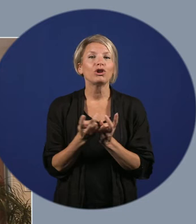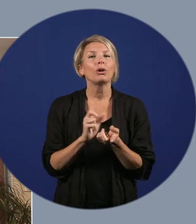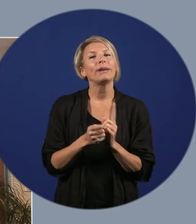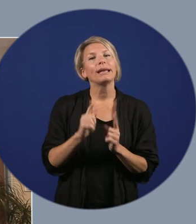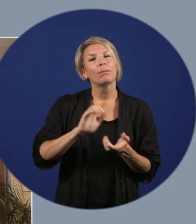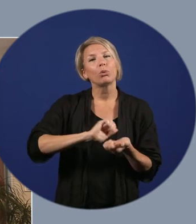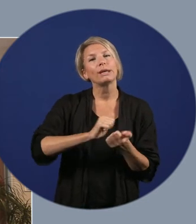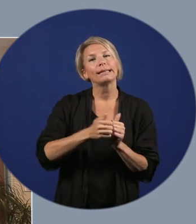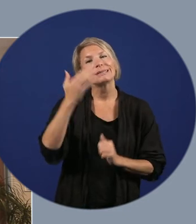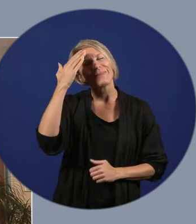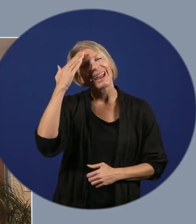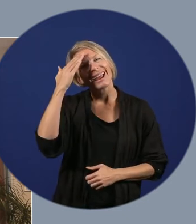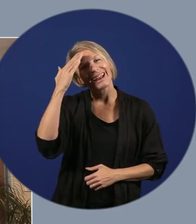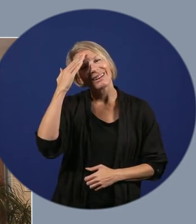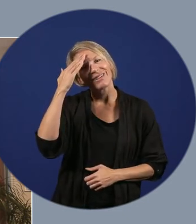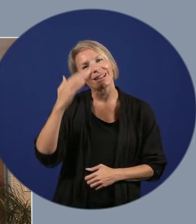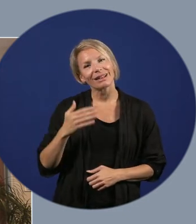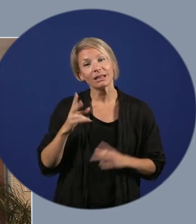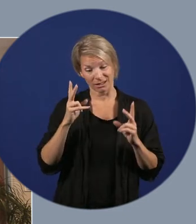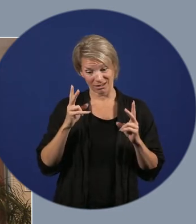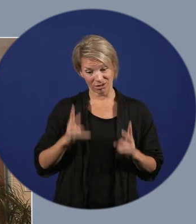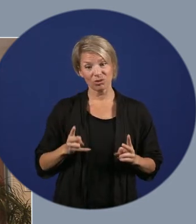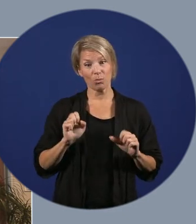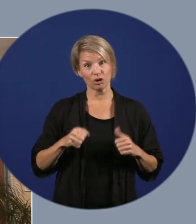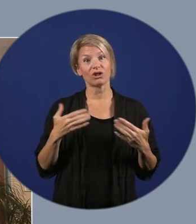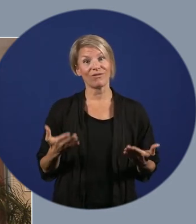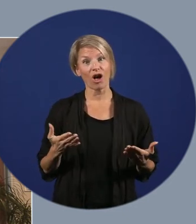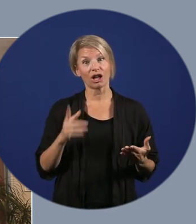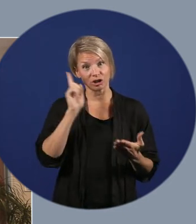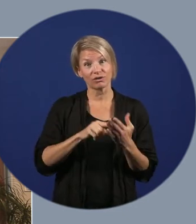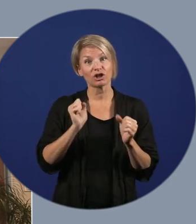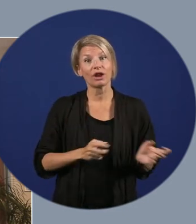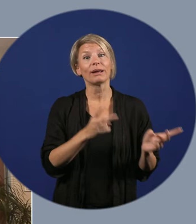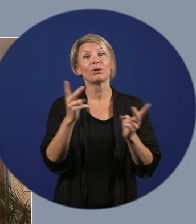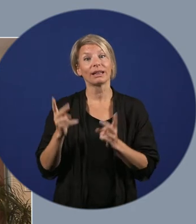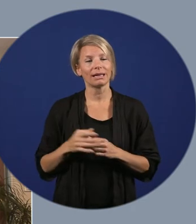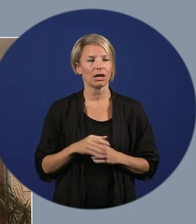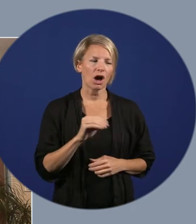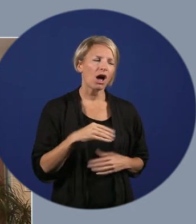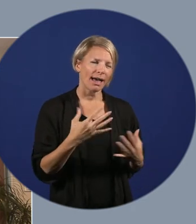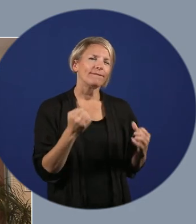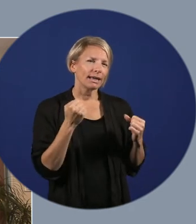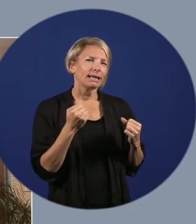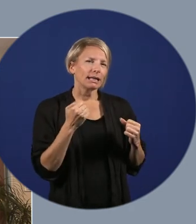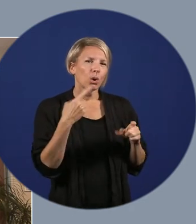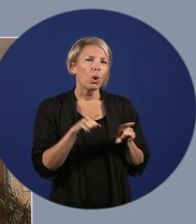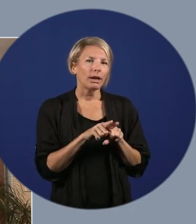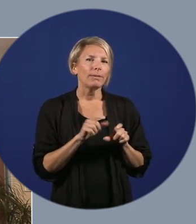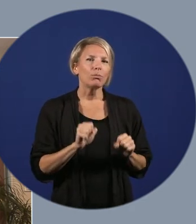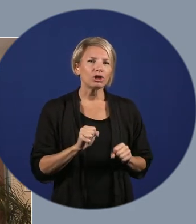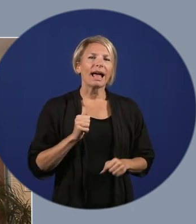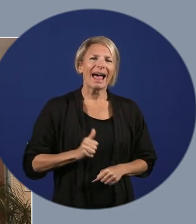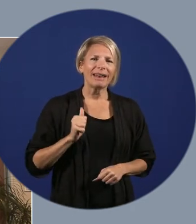medveten. Mm. Det är ju så en demokrati funkar. Jag håller helt med. Det är verkligen viktigt att ta sin egna röst och använda sin röst och